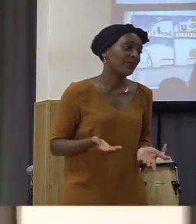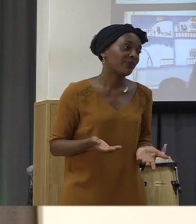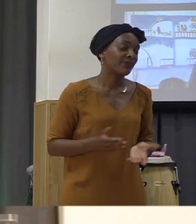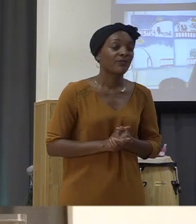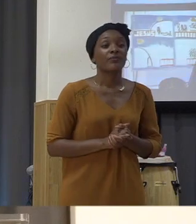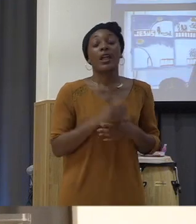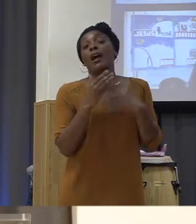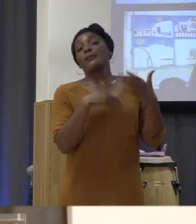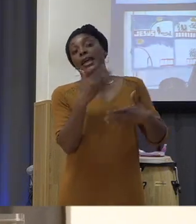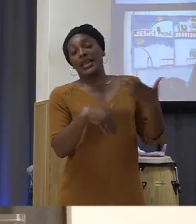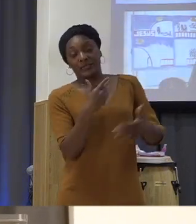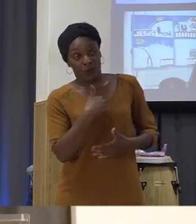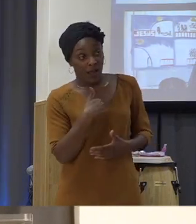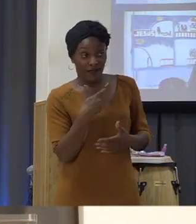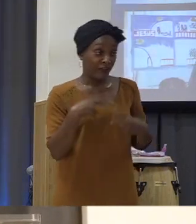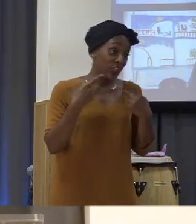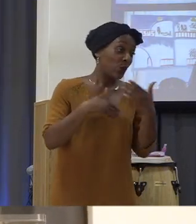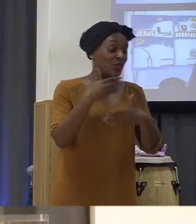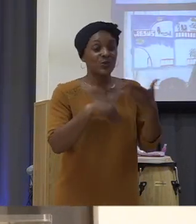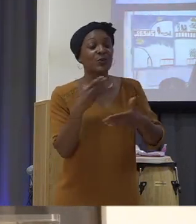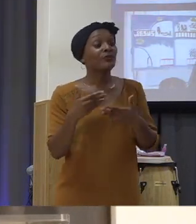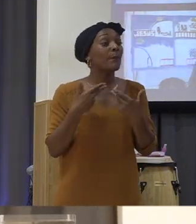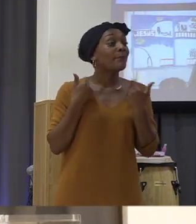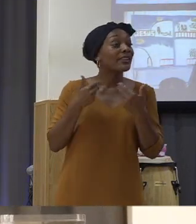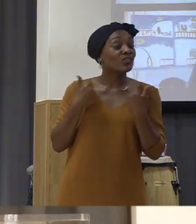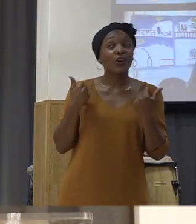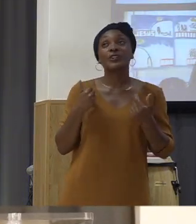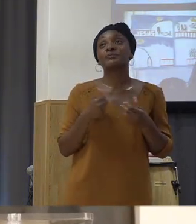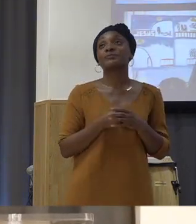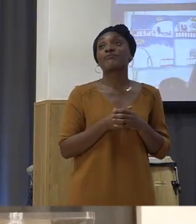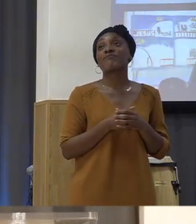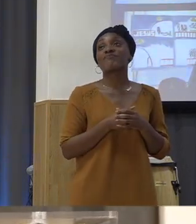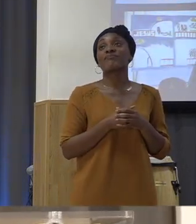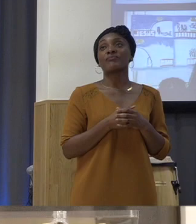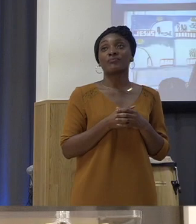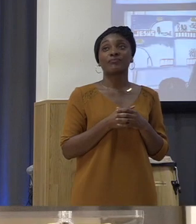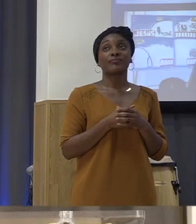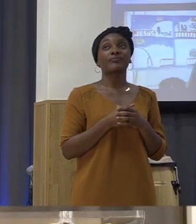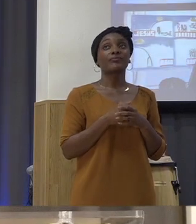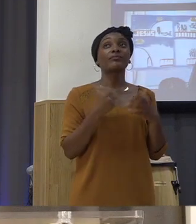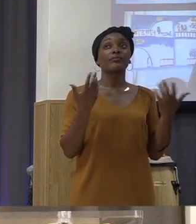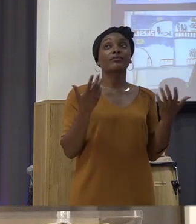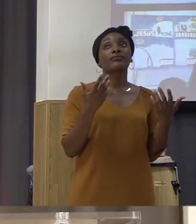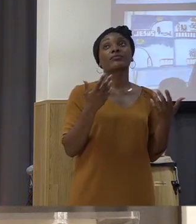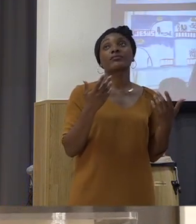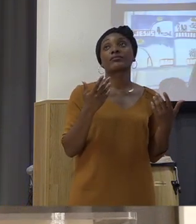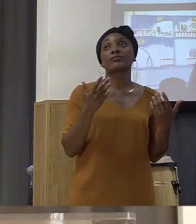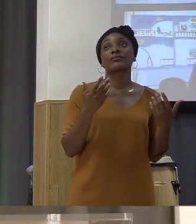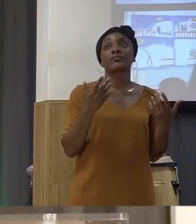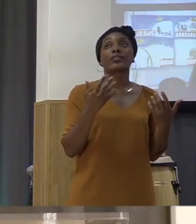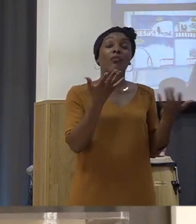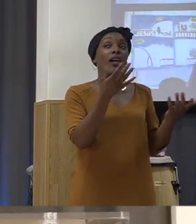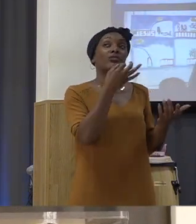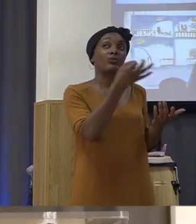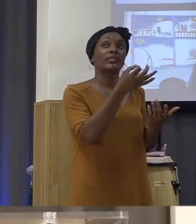Et puis un jour, le pasteur, donc c'est une invitation pour chacun d'entre nous à nous